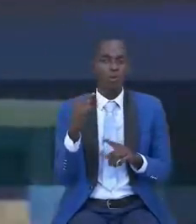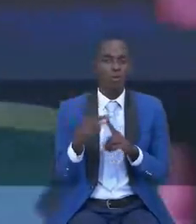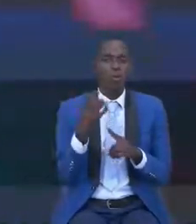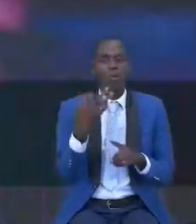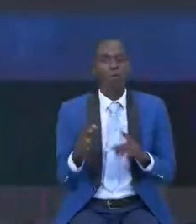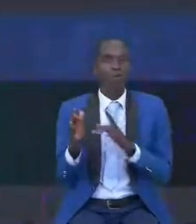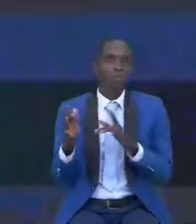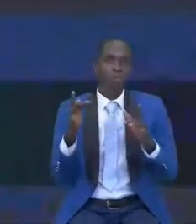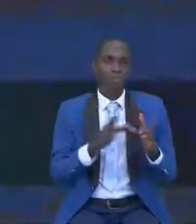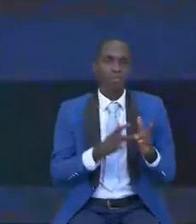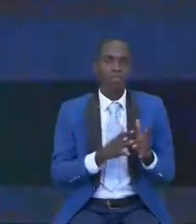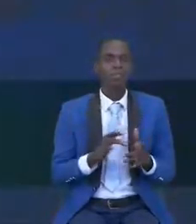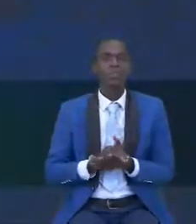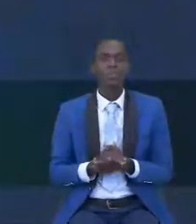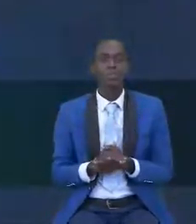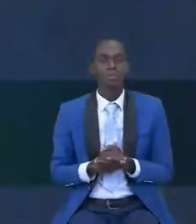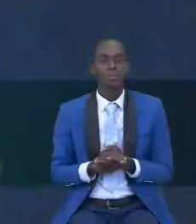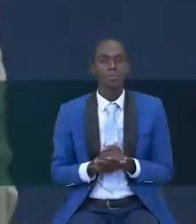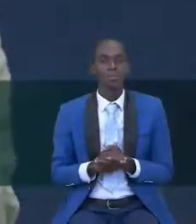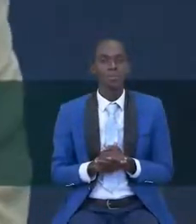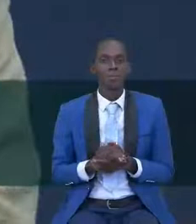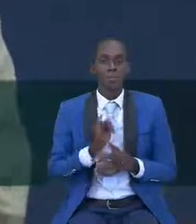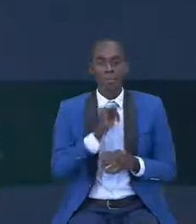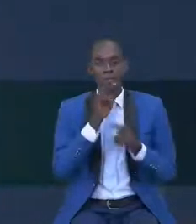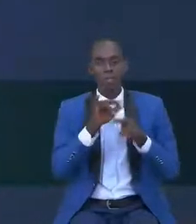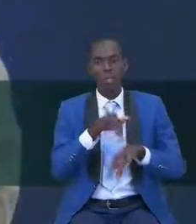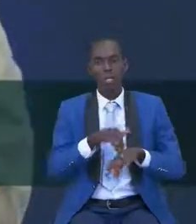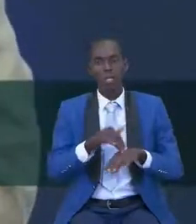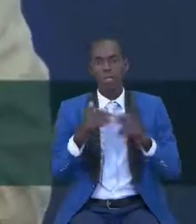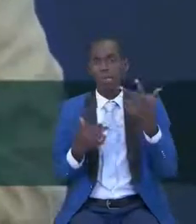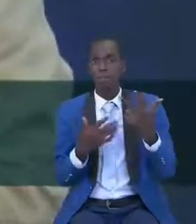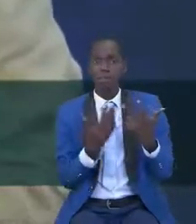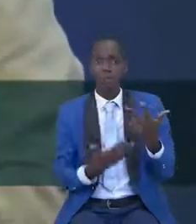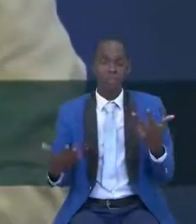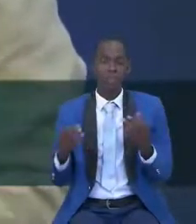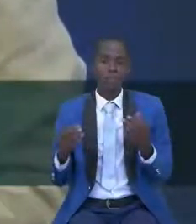possibilités merveilleuses de la parole de Jésus.